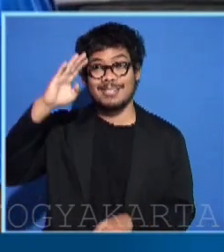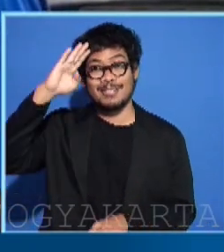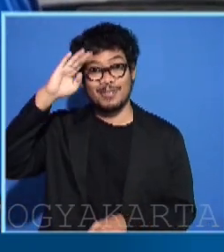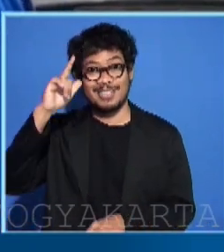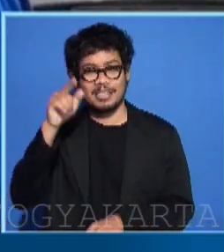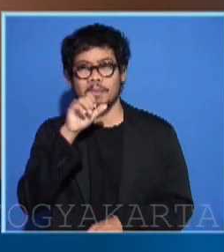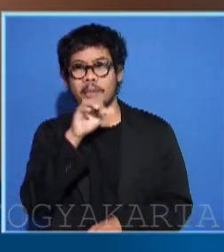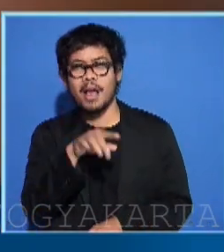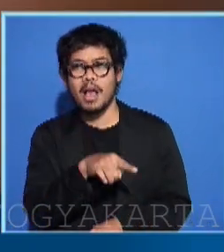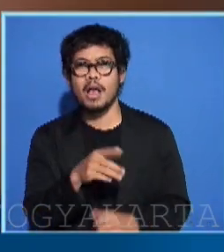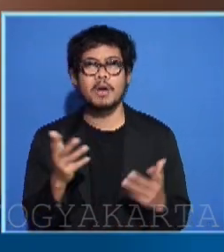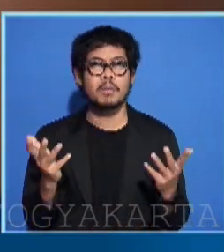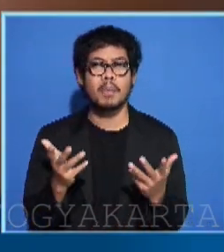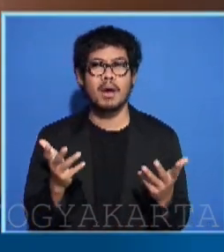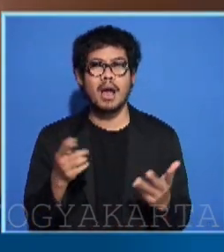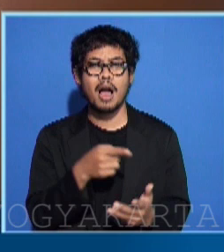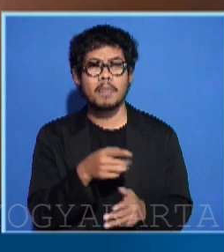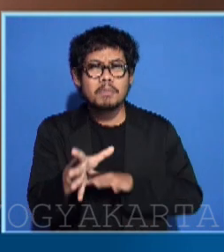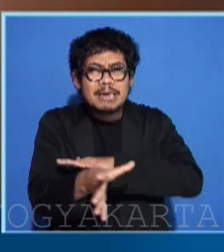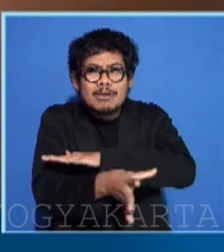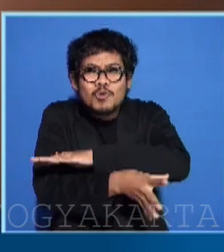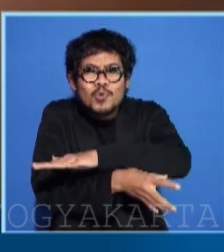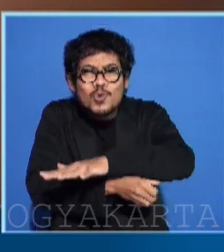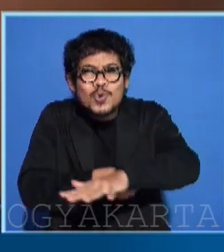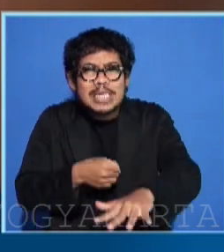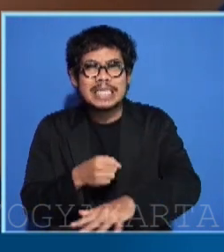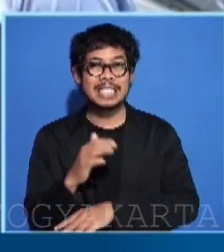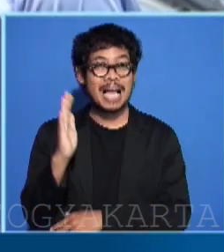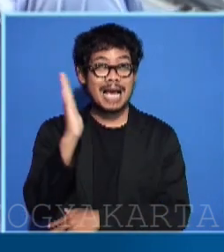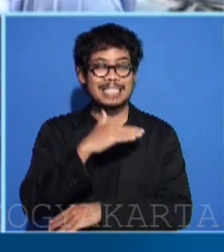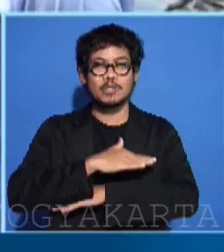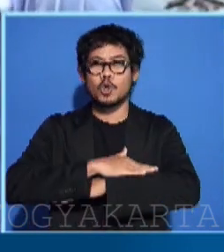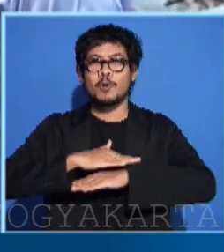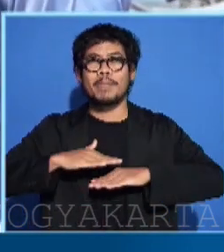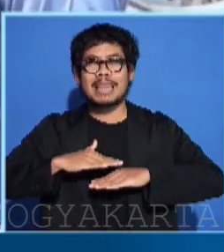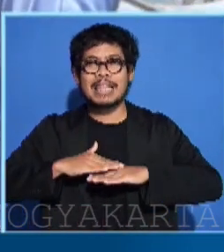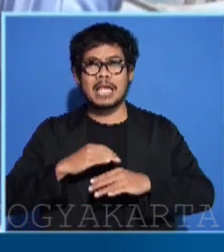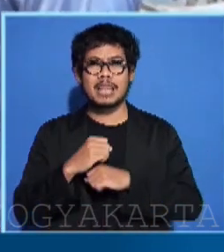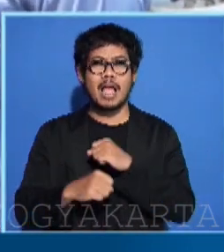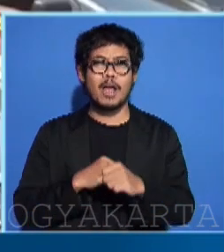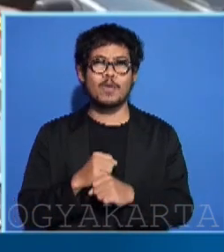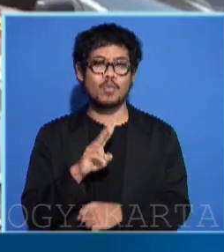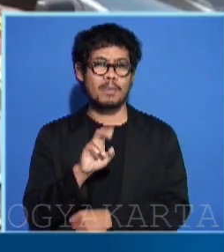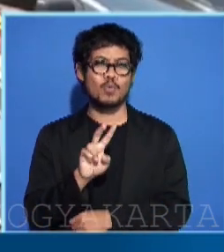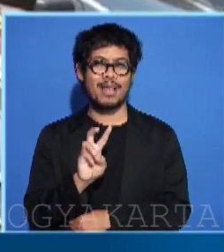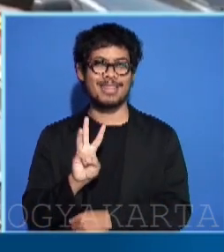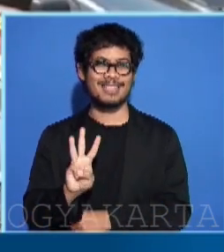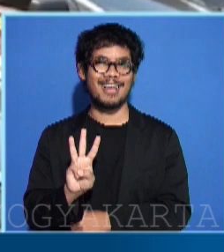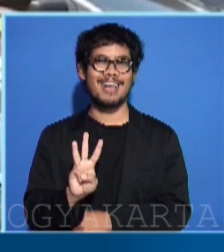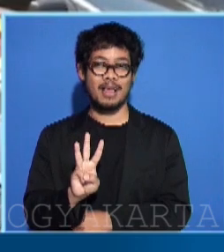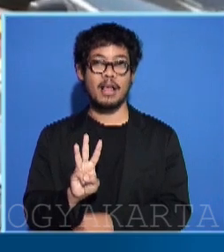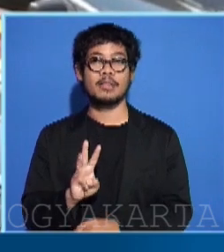menyampaikan aksi pencurian terjadi pada Jumat 27 Oktober 2023 lalu saat korban Trisno sarjito